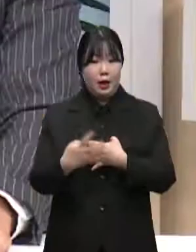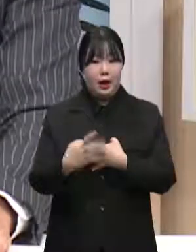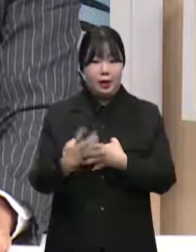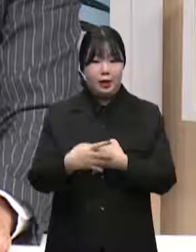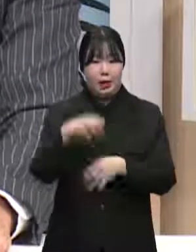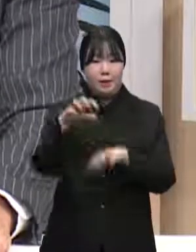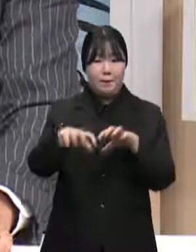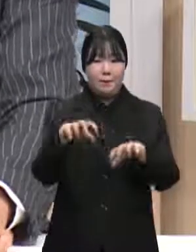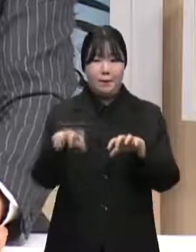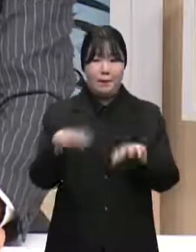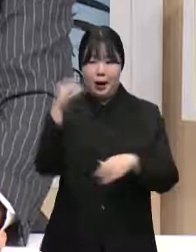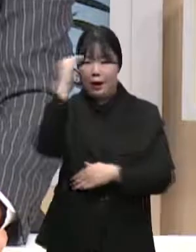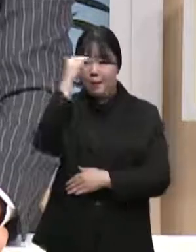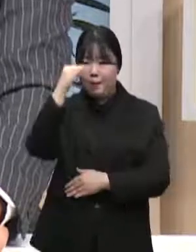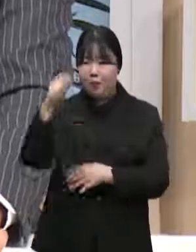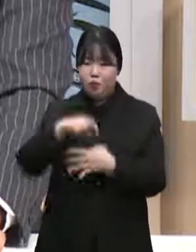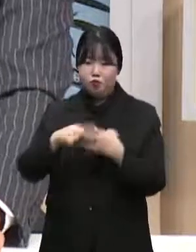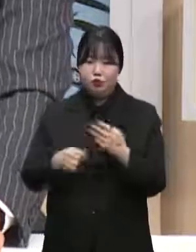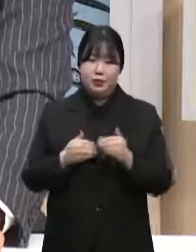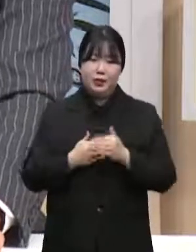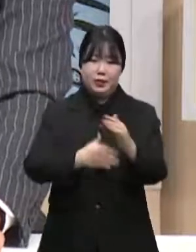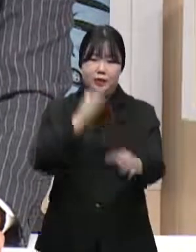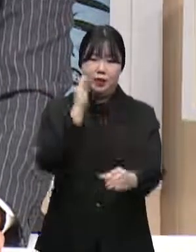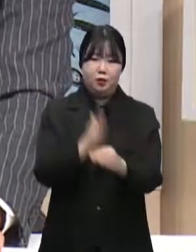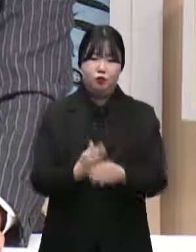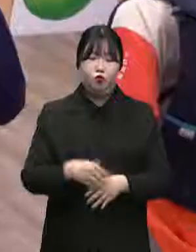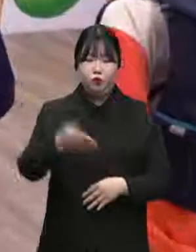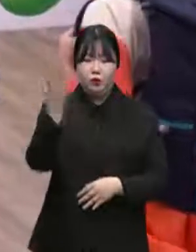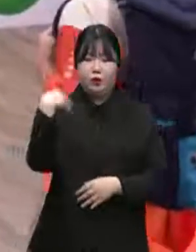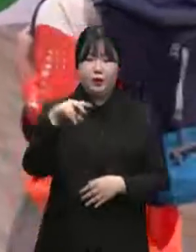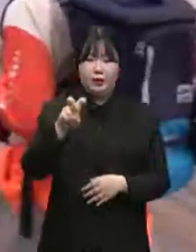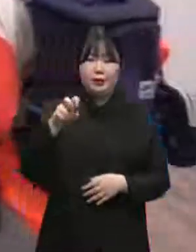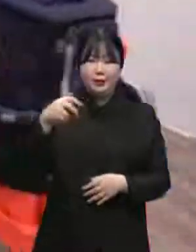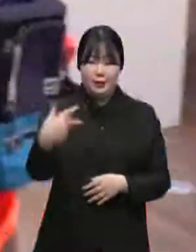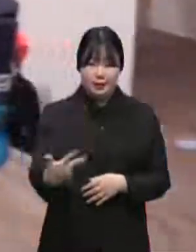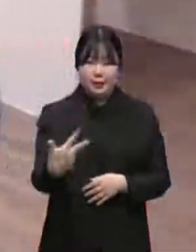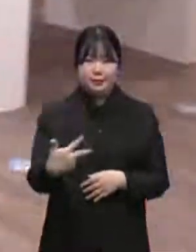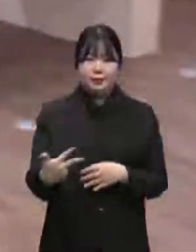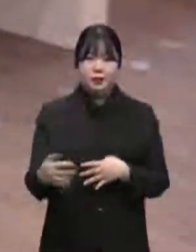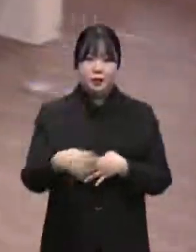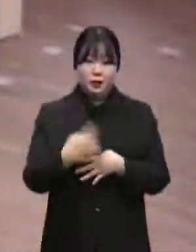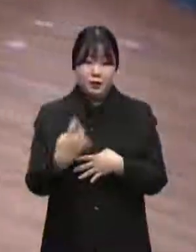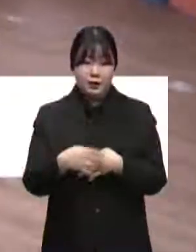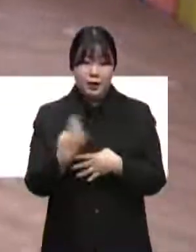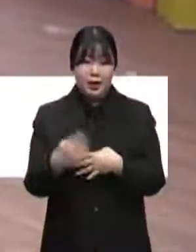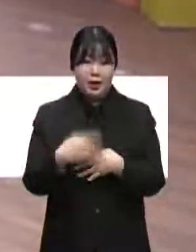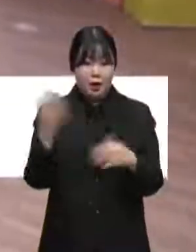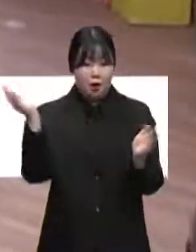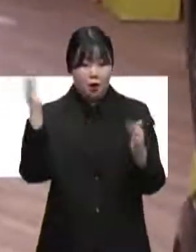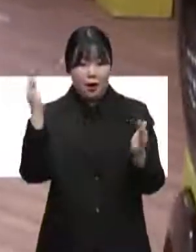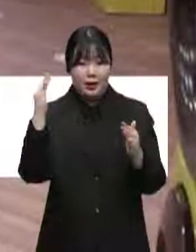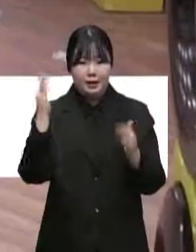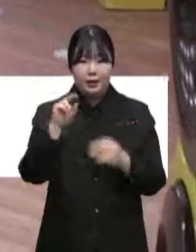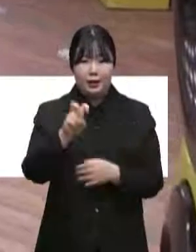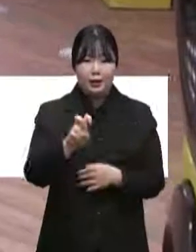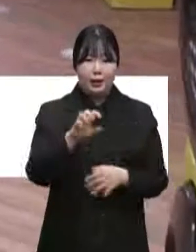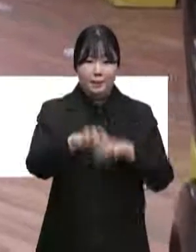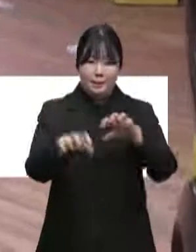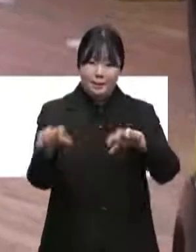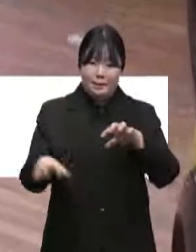탐방 프로그램을 실시하고 있습니다 지난 27일 용종 추도 학교 4학년 학생들이 마을 탐방을 하면서